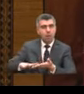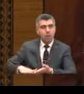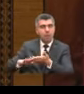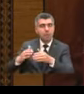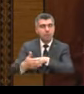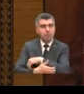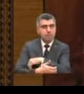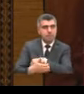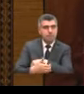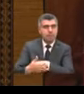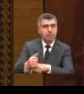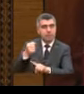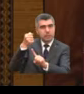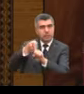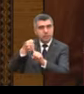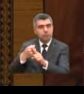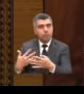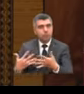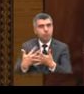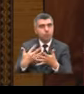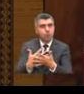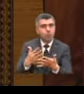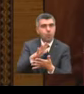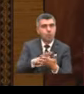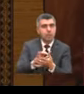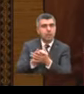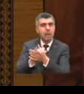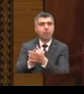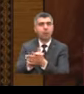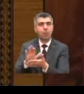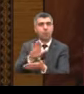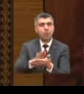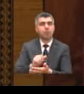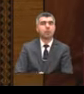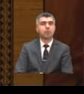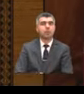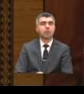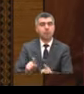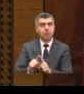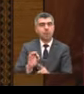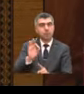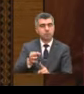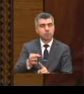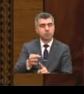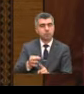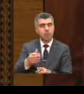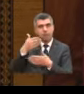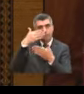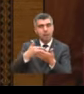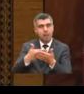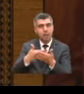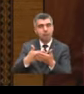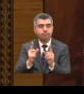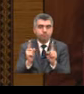الهشة بمجهود جماعي وبنفس تضامني، مكن بلادنا في وقت وجيز وفي